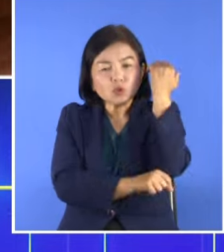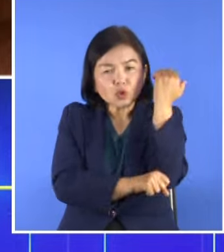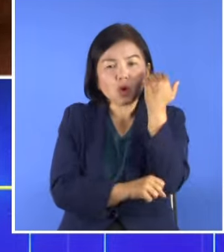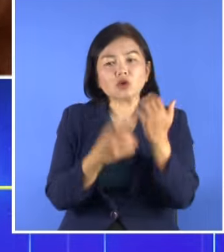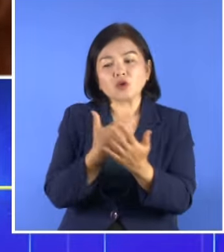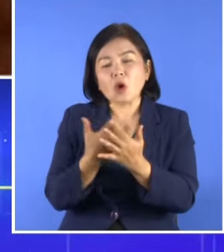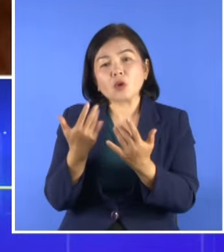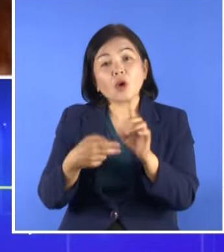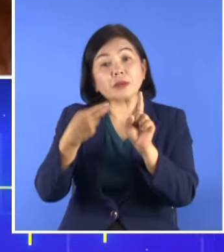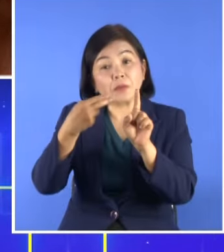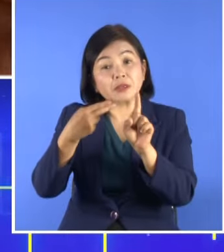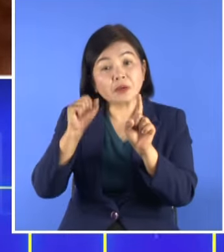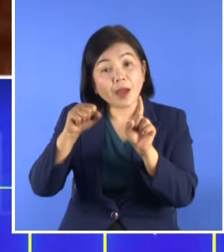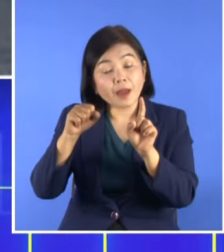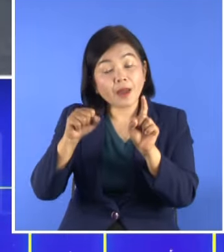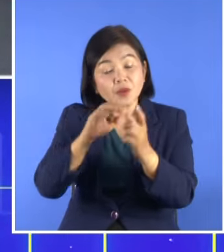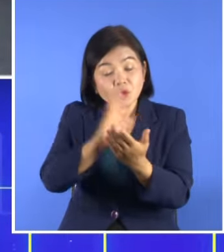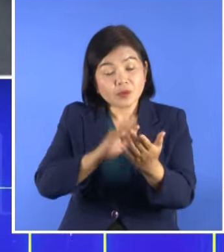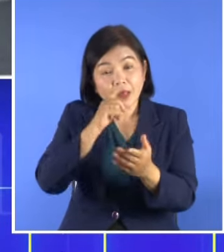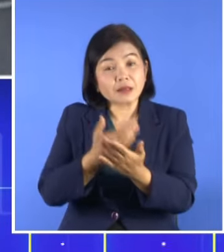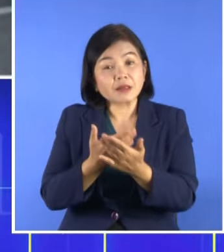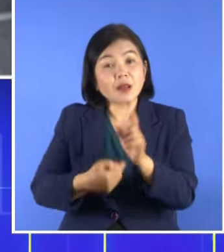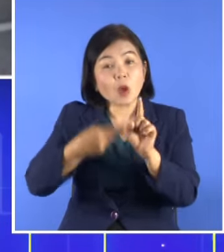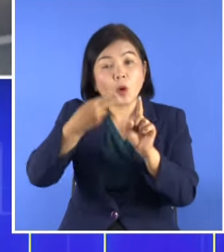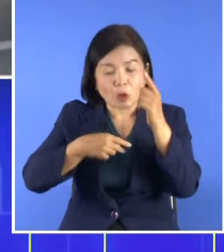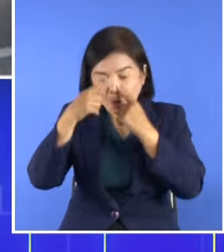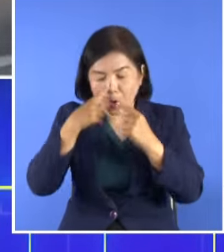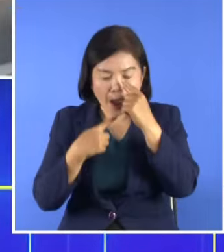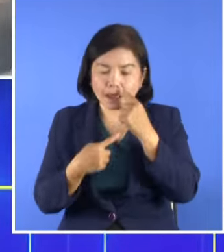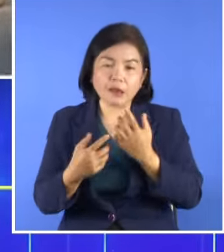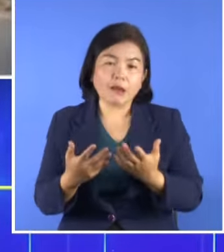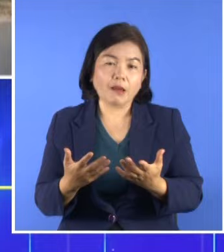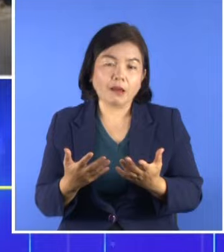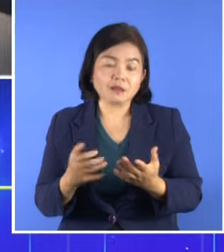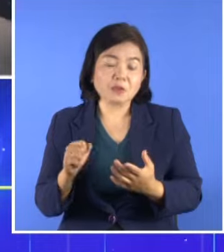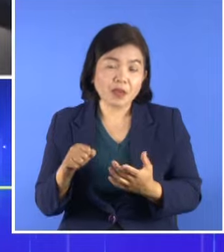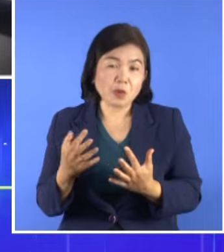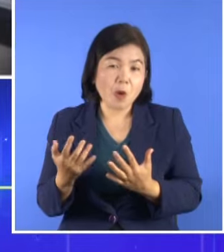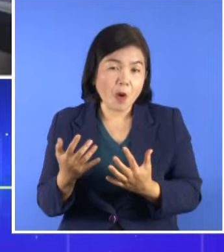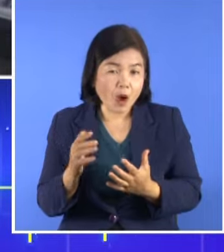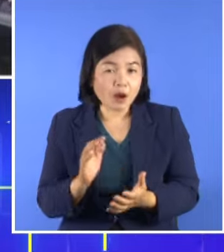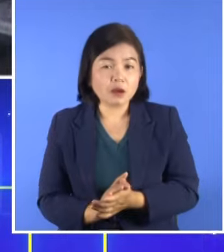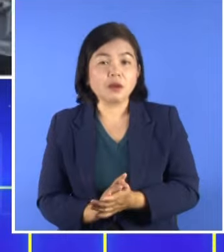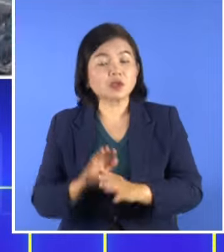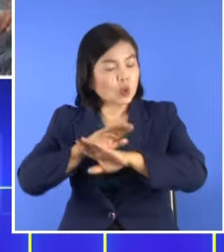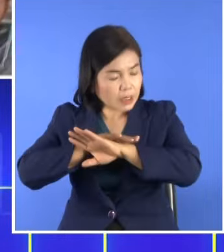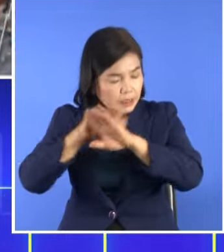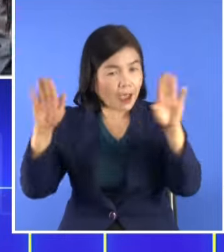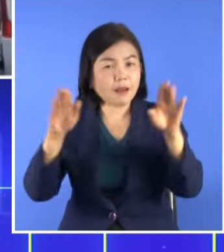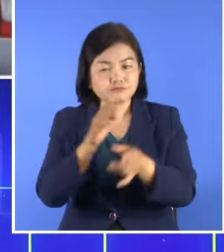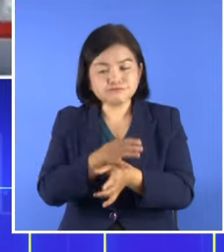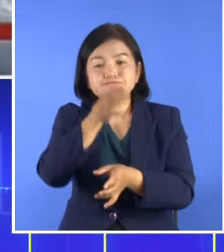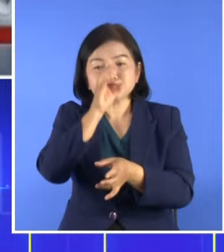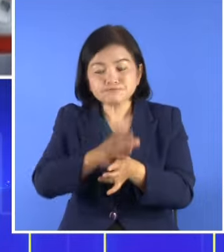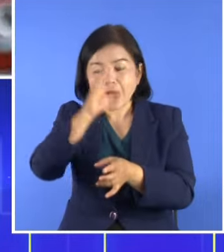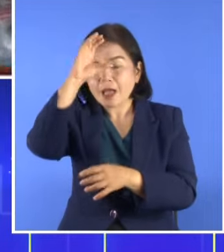ทอยู่กันทั้งประเทศ รอดิจิตอลเนี่ยร้องไห้หนักเข้าไปใหญ่อีก ค่ะก็ลุงคุณลุงเลิกดื่มเหล้าก่อนนะแล้วก็ลองสมัครงานห